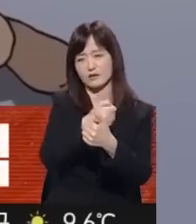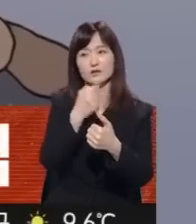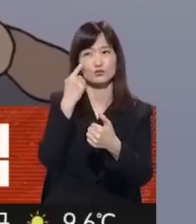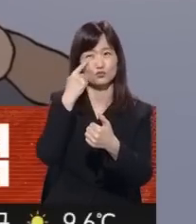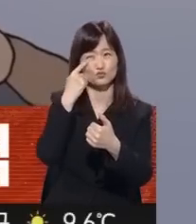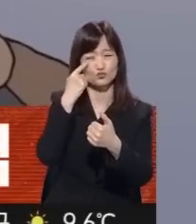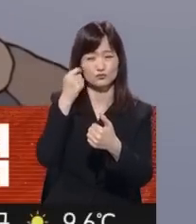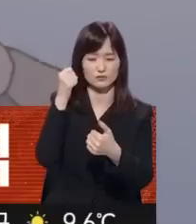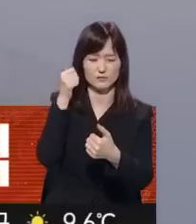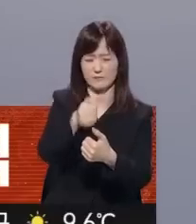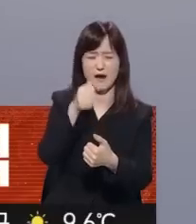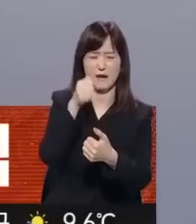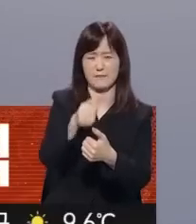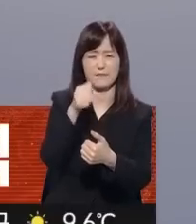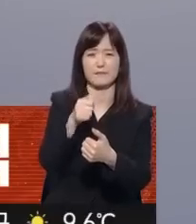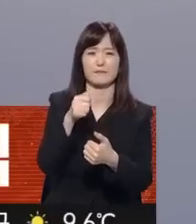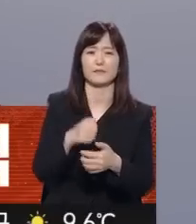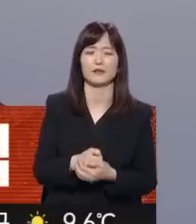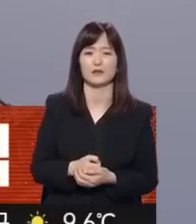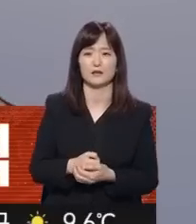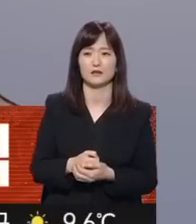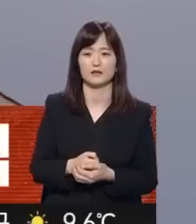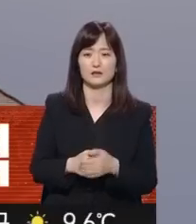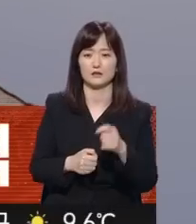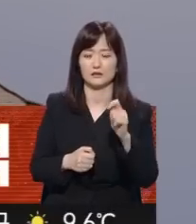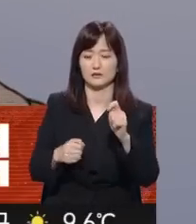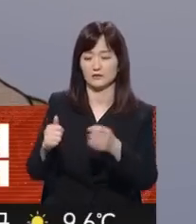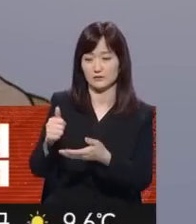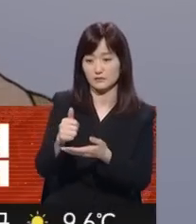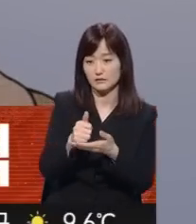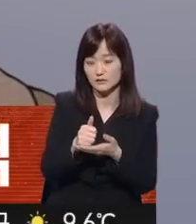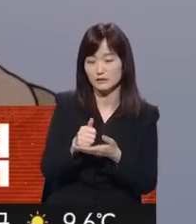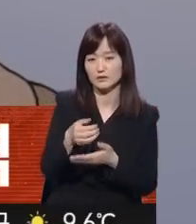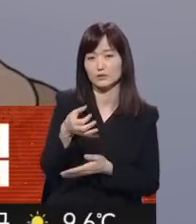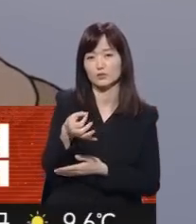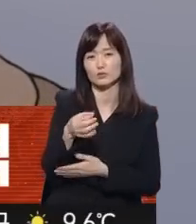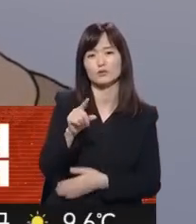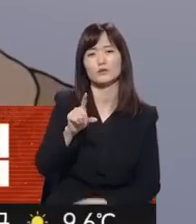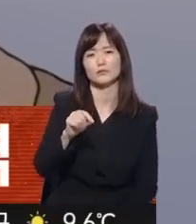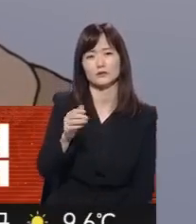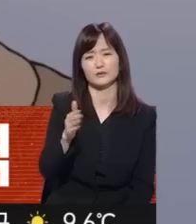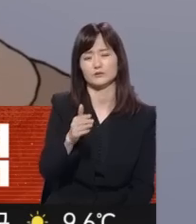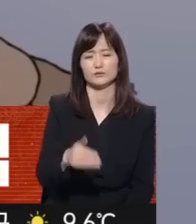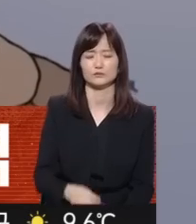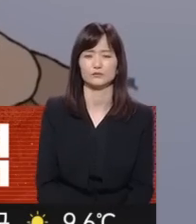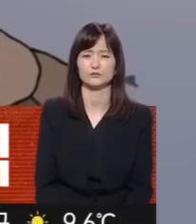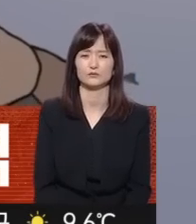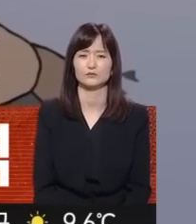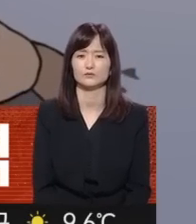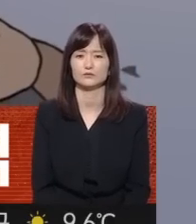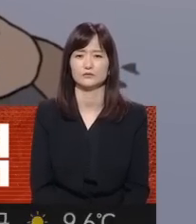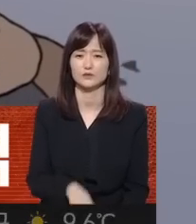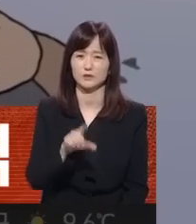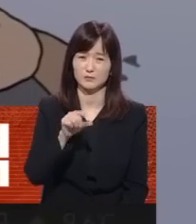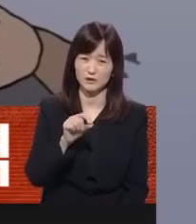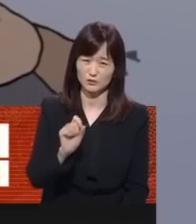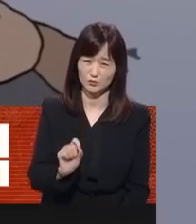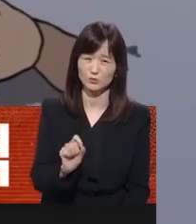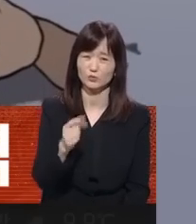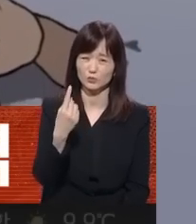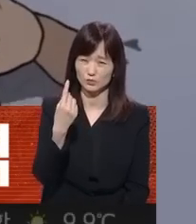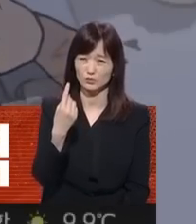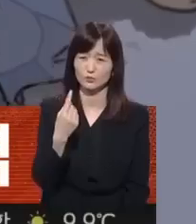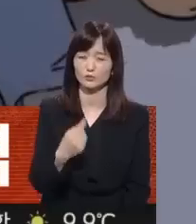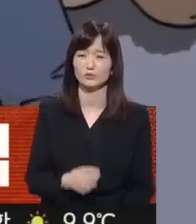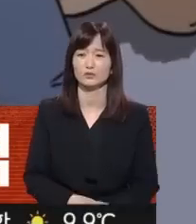부분을 계속 가격했다는 겁니다 당시이 승객이 앉는 택시비는 만원에 불과했습니다 만원 때문에 만원 때문에